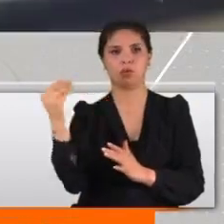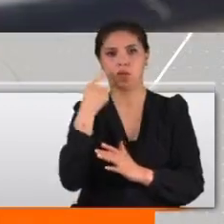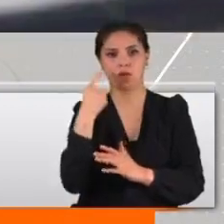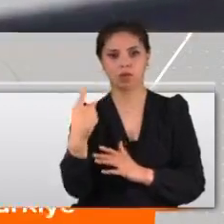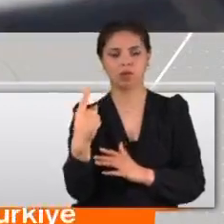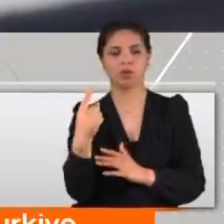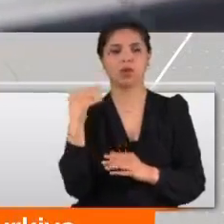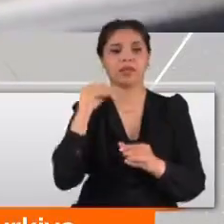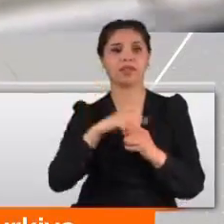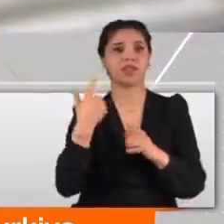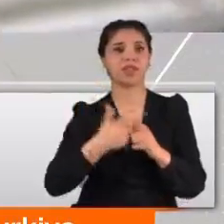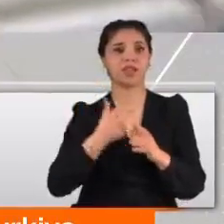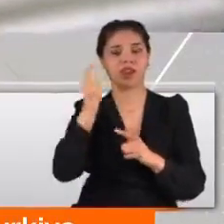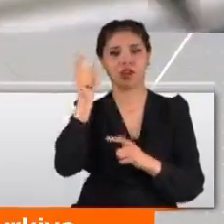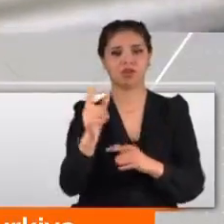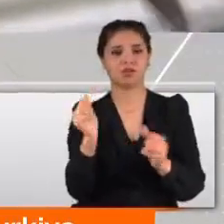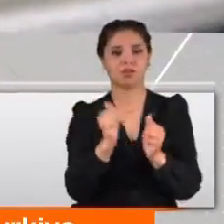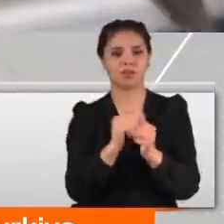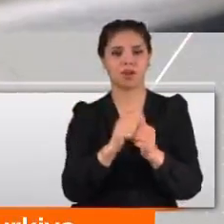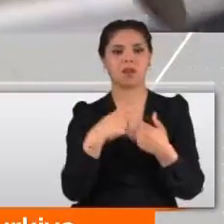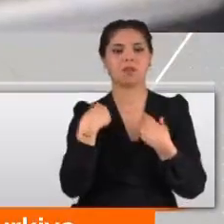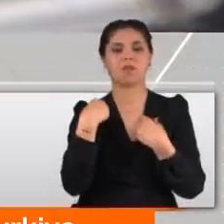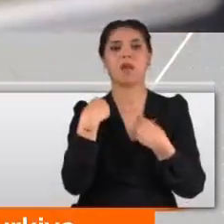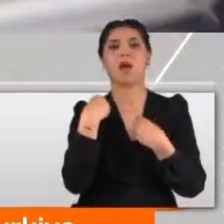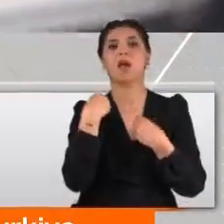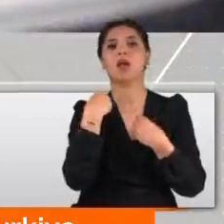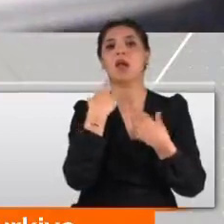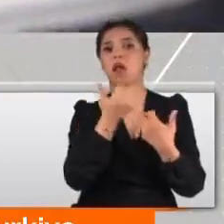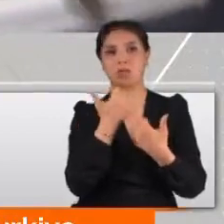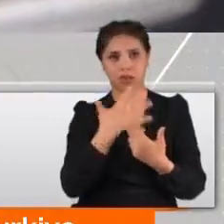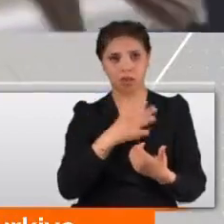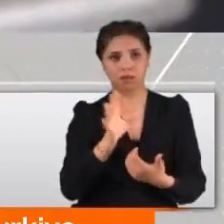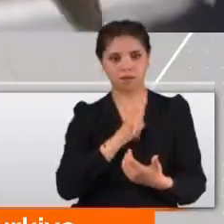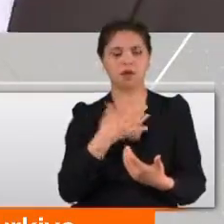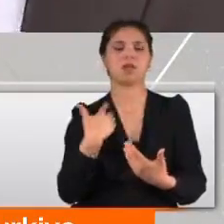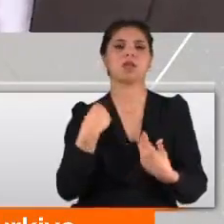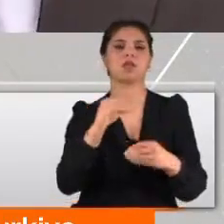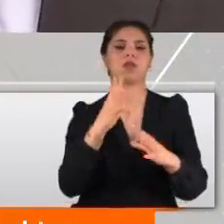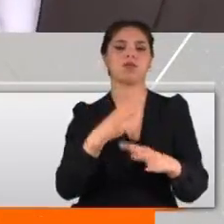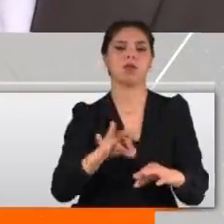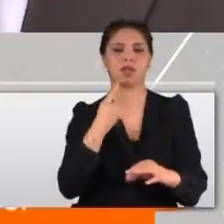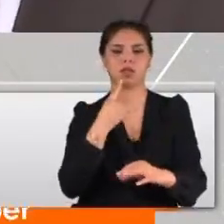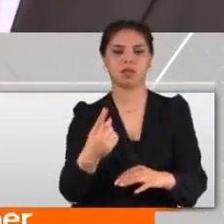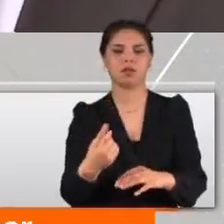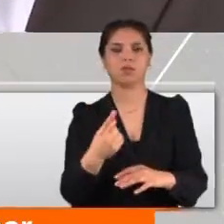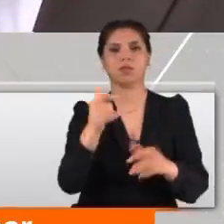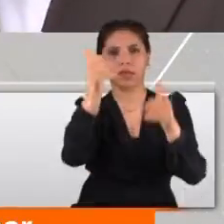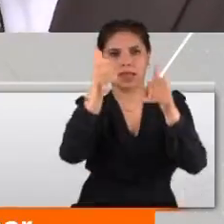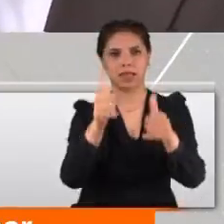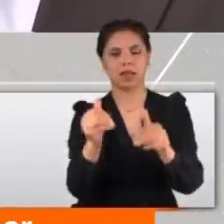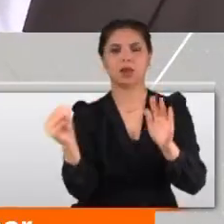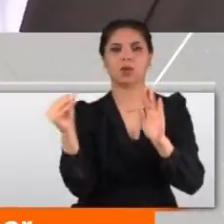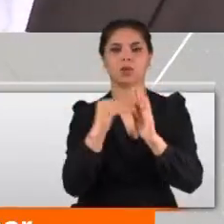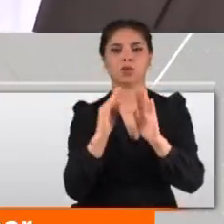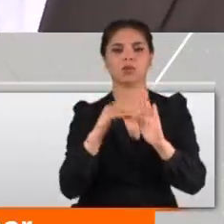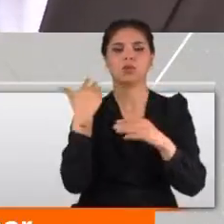çekiyorsunuz ve içindeki kiracıyla vermeyi eğer kabul eden alıcı adayımız varsa ben satışa hazırım diyorsunuz. Değerlemeyi yapıp ilanı koyup